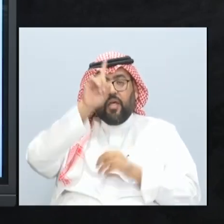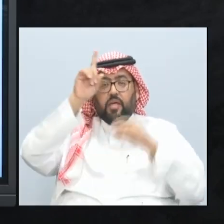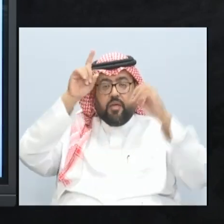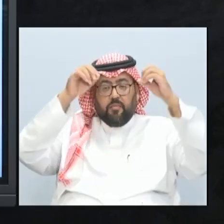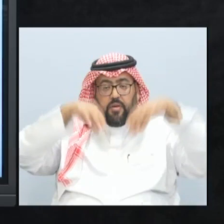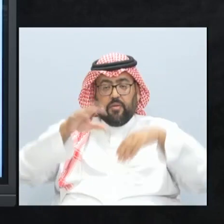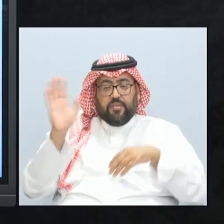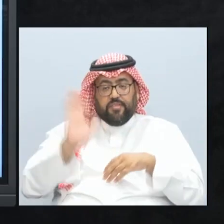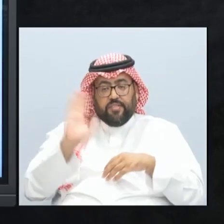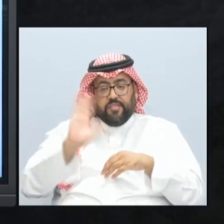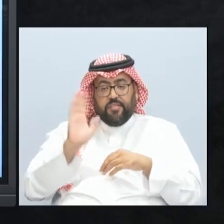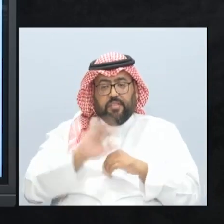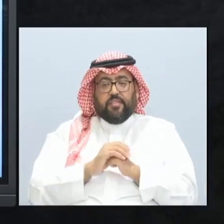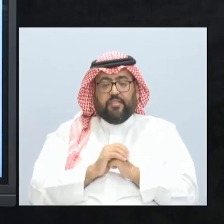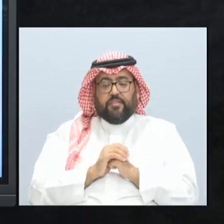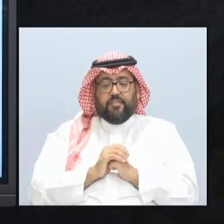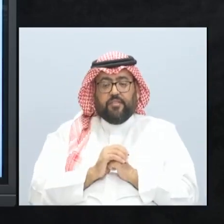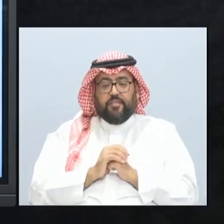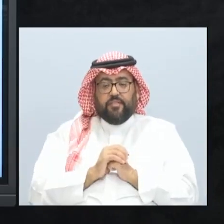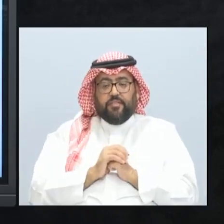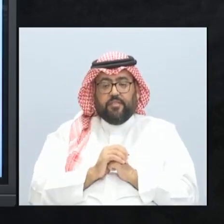والسلام عليكم ورحمه الله وبركاته